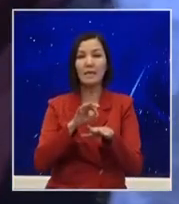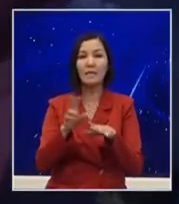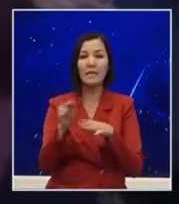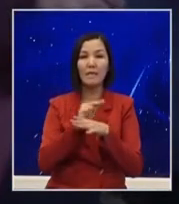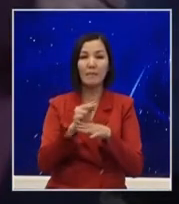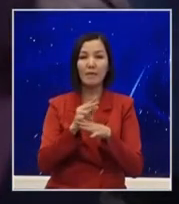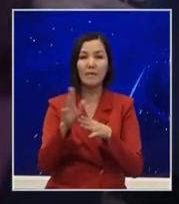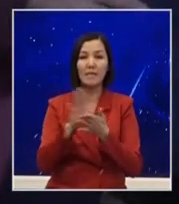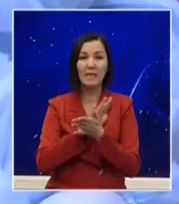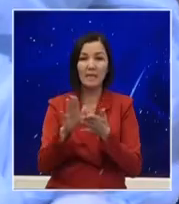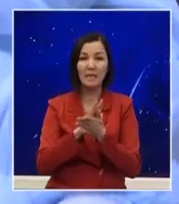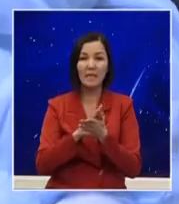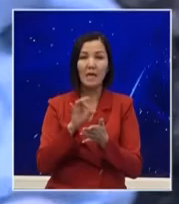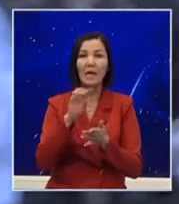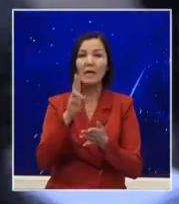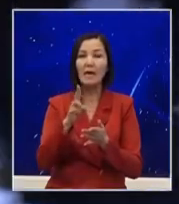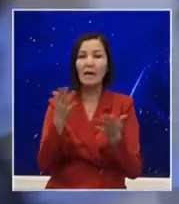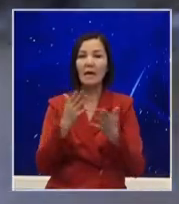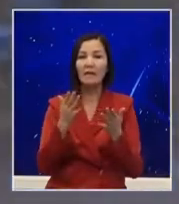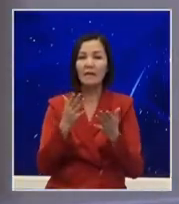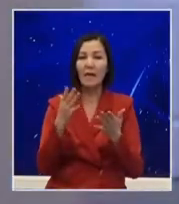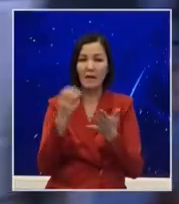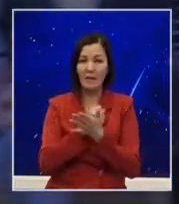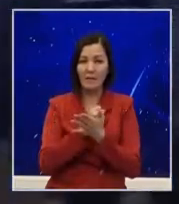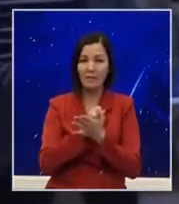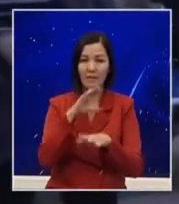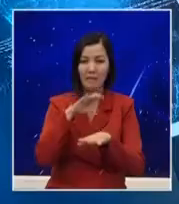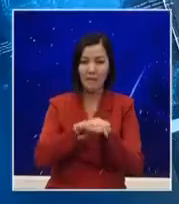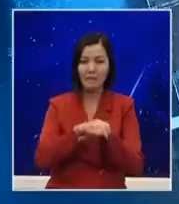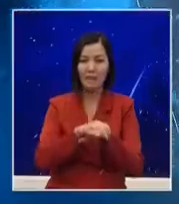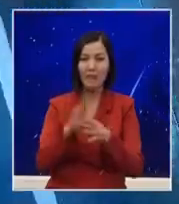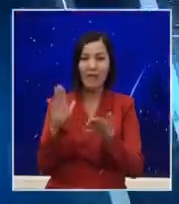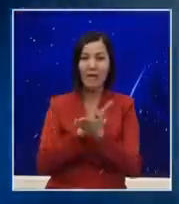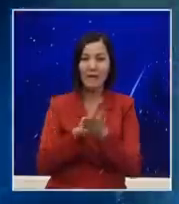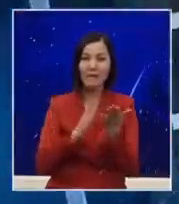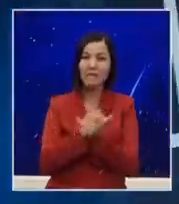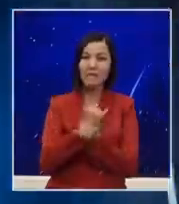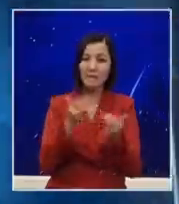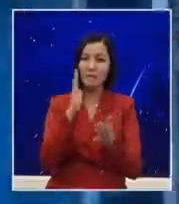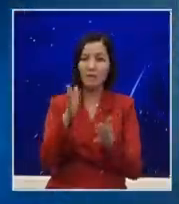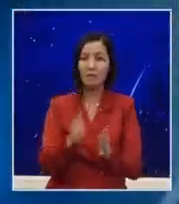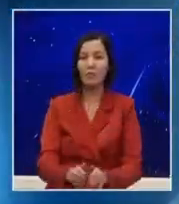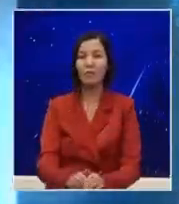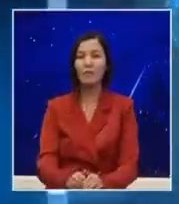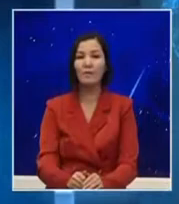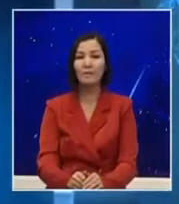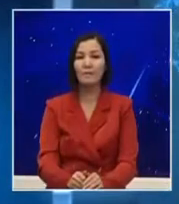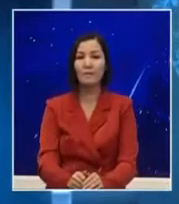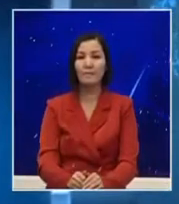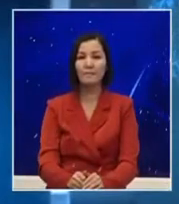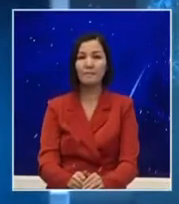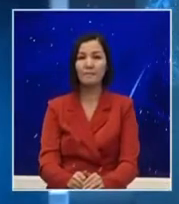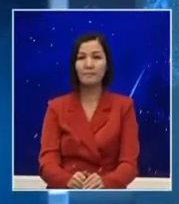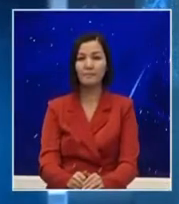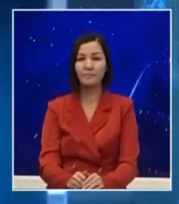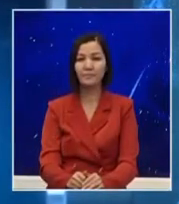тегін. Қатерлі ісік адам бойында қай сатысында анықталса да, мамандар ақысыз қызмет көрсетеді. Елдана Серікбайқызы, Бекзат Қажымұқан, Жетісу